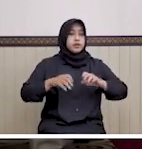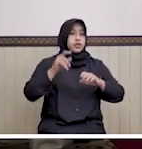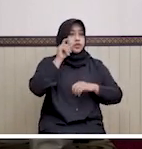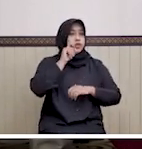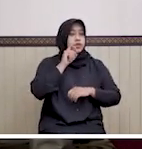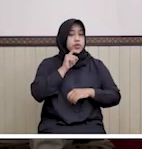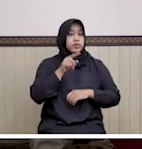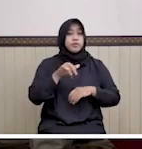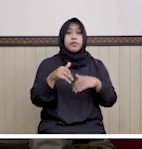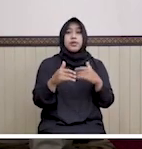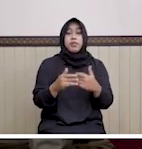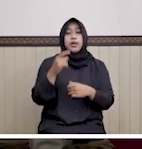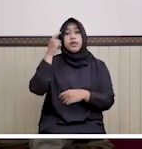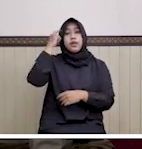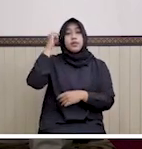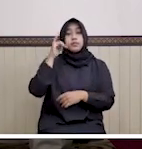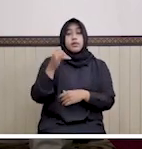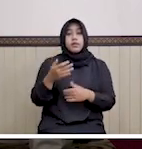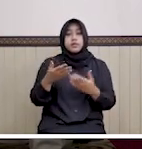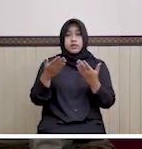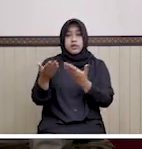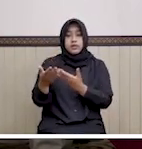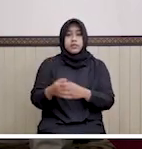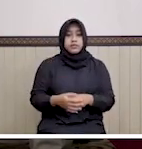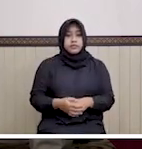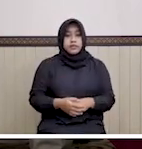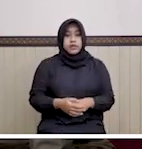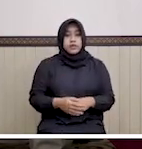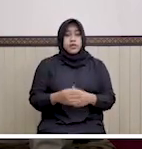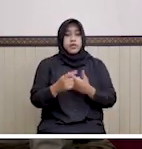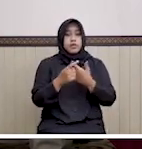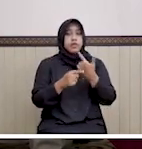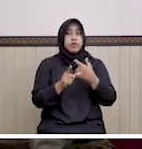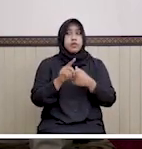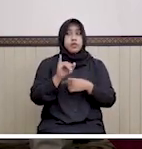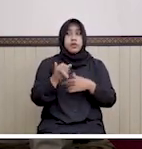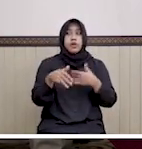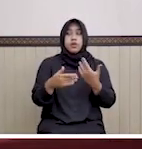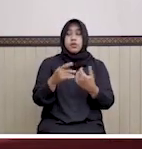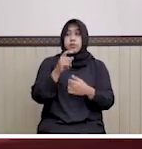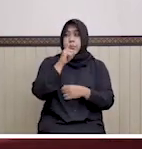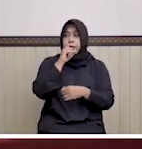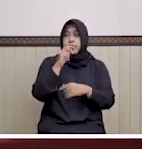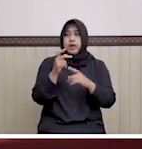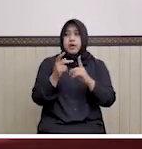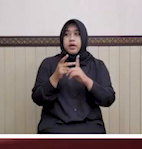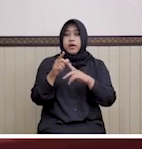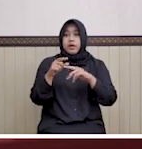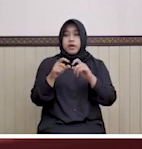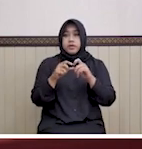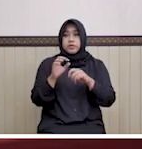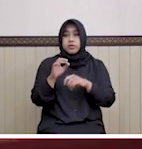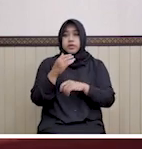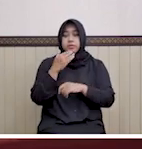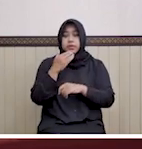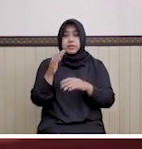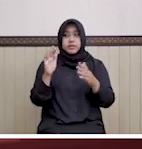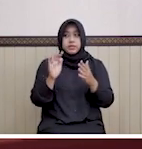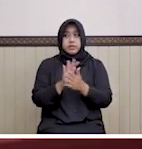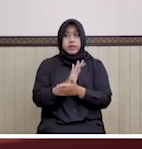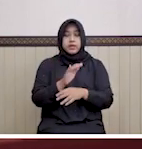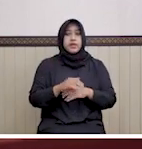itu seperti apa silakan Mbak Yuli atau Mas Haris Iya terima kasih atas